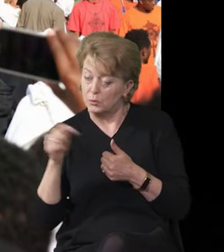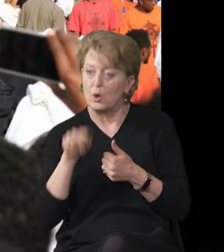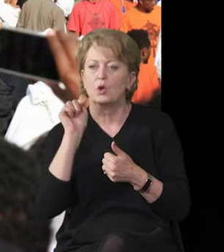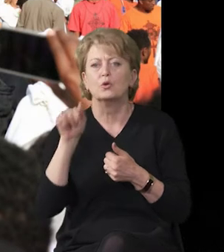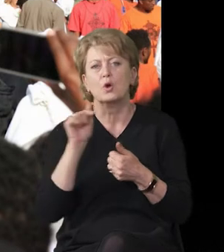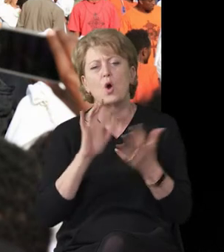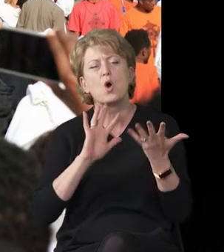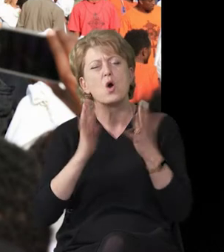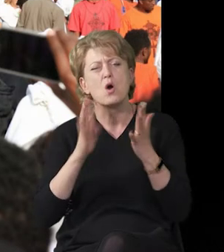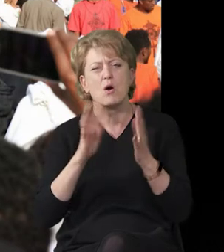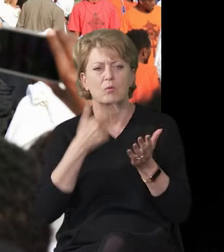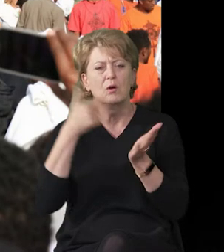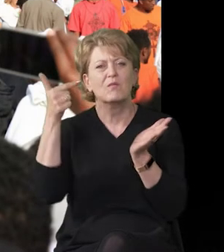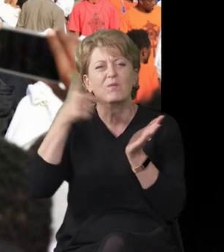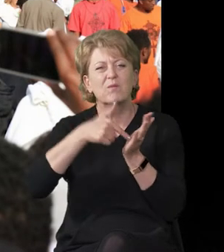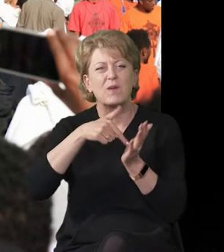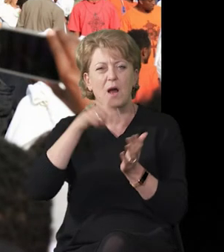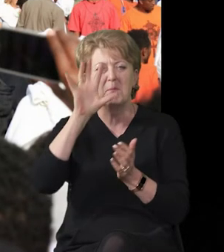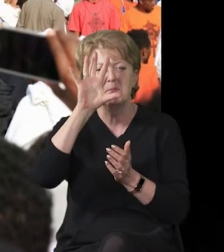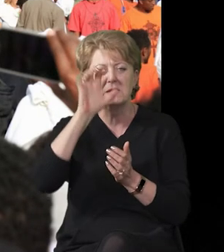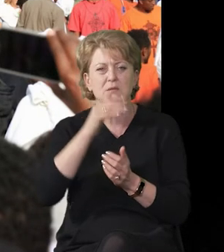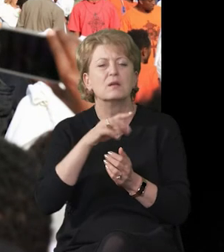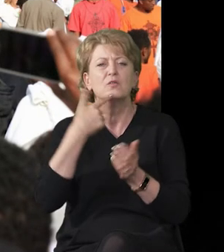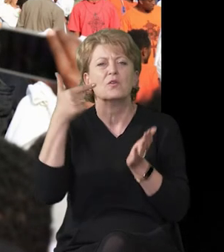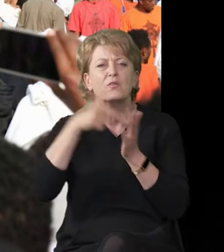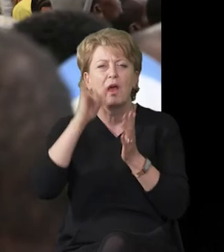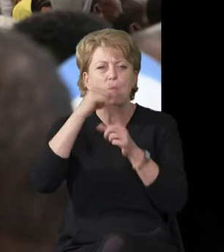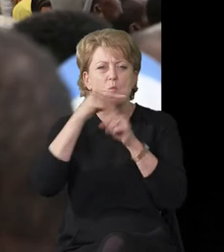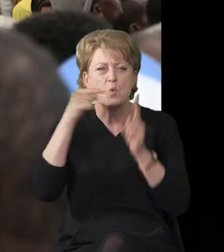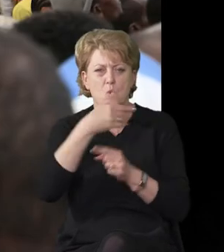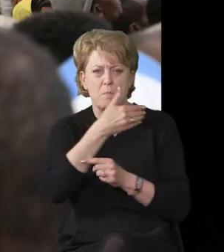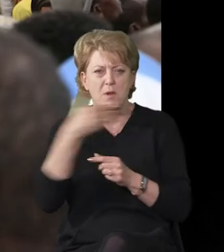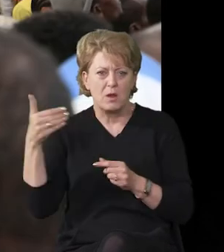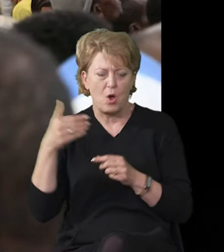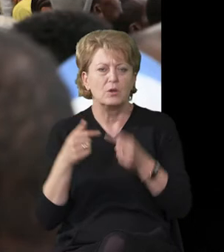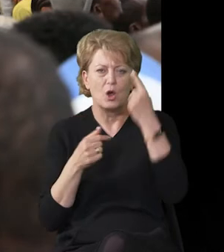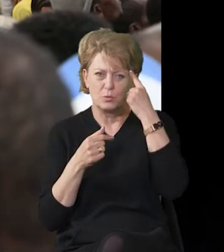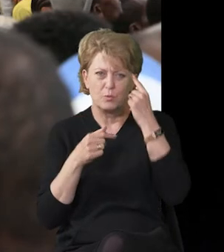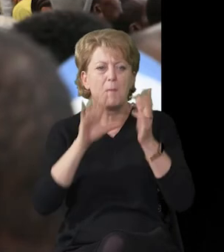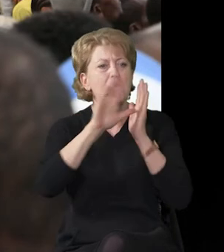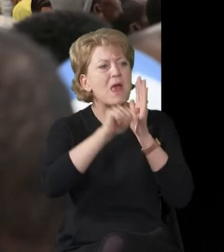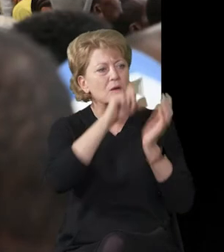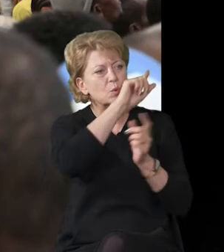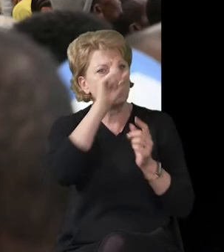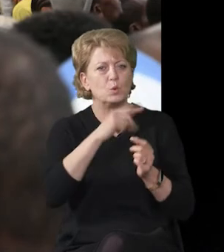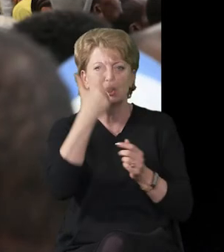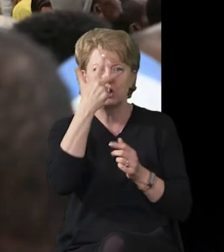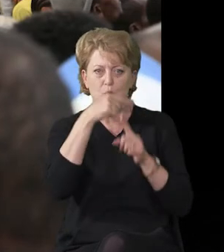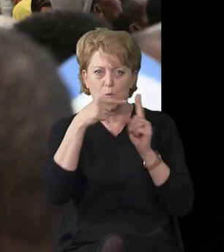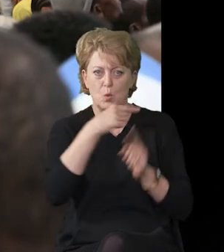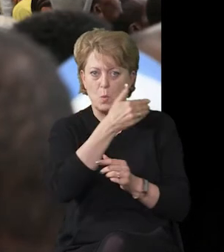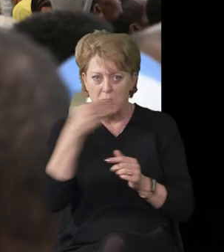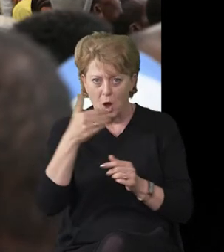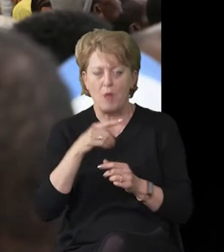jest około 2,5 miliona spośród 3,5 milionowej populacji miasta, a więc są to ogromne tłumy. I